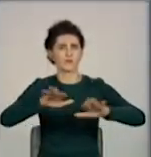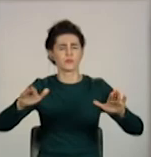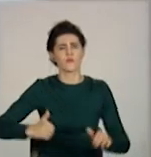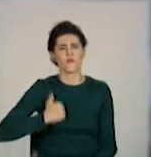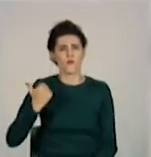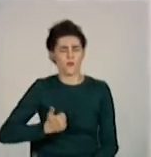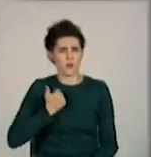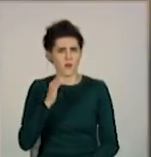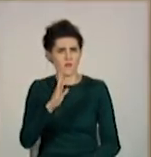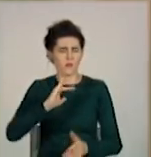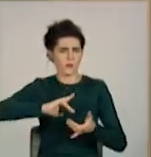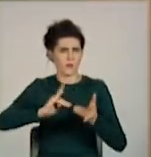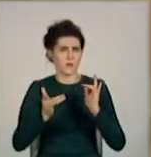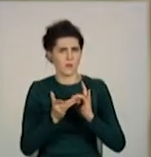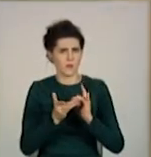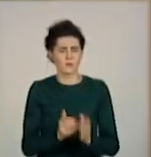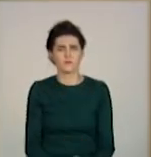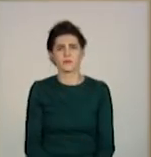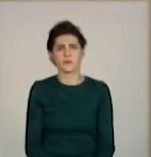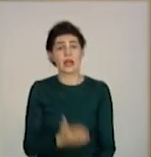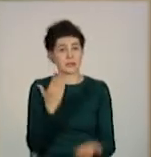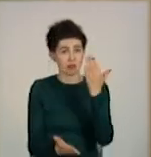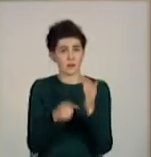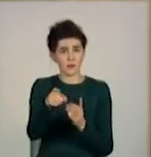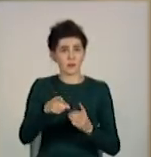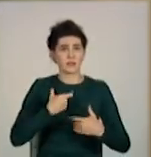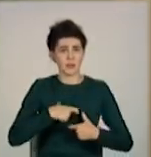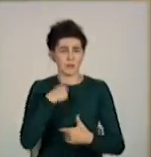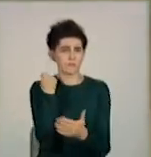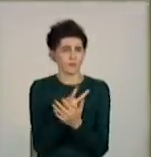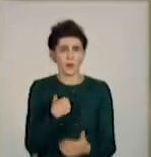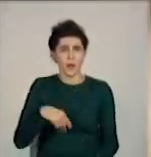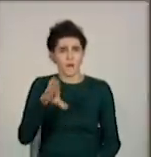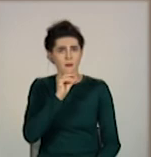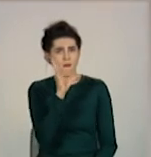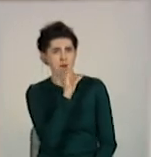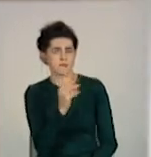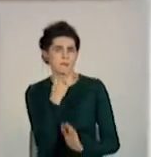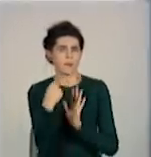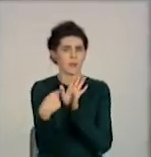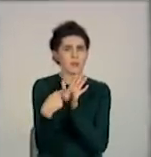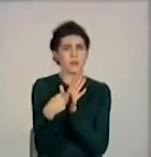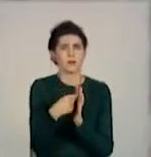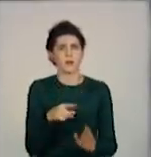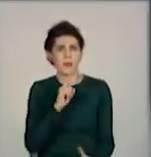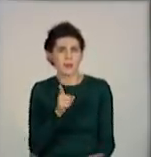в соцмережах. Якщо ти розоб'єшся, нам вже всім капець. Там чувак. Та ні, нам нічого не буде.